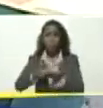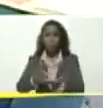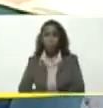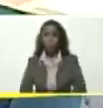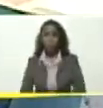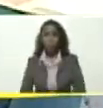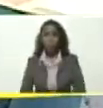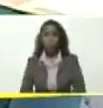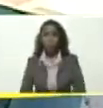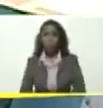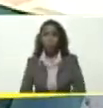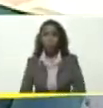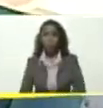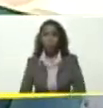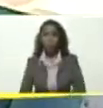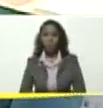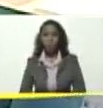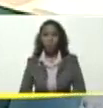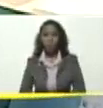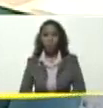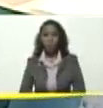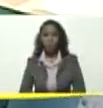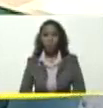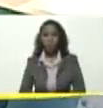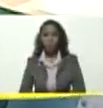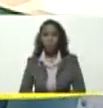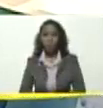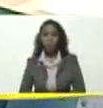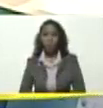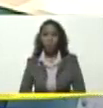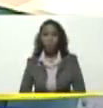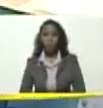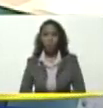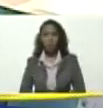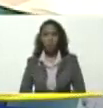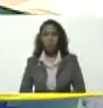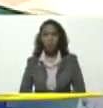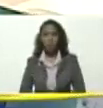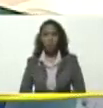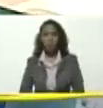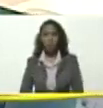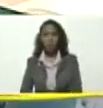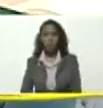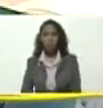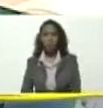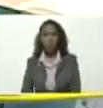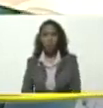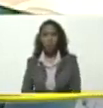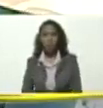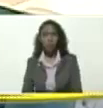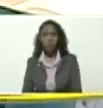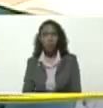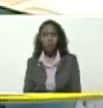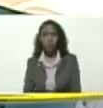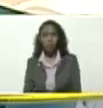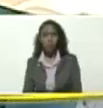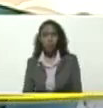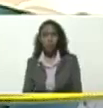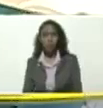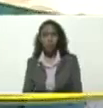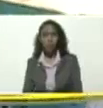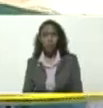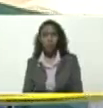luôn ủng hộ chính phủ và nhân dân Venezuela trong công cuộc phát triển, gìn giữ hòa bình và phát triển đất nước, mang lại hạnh phúc cho